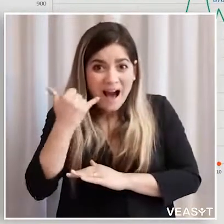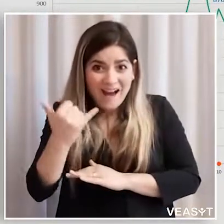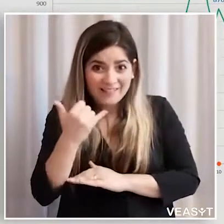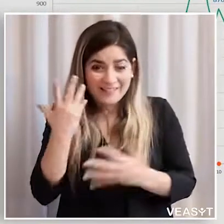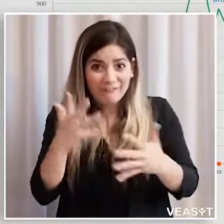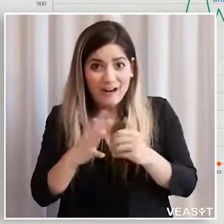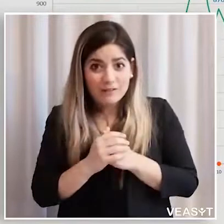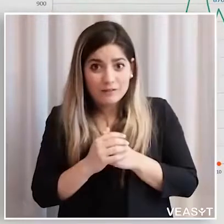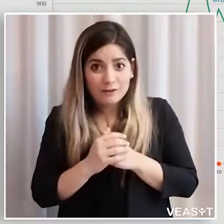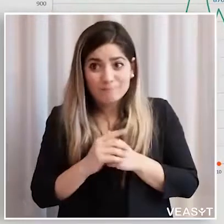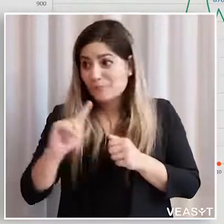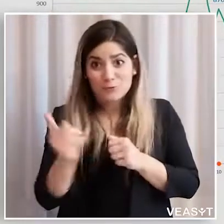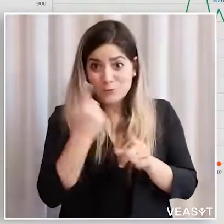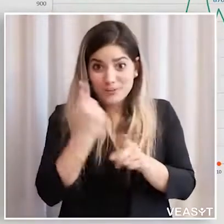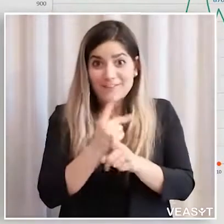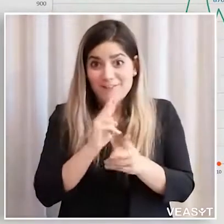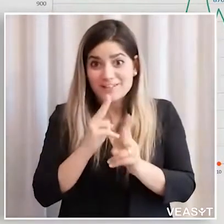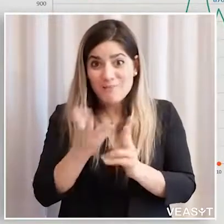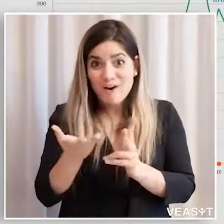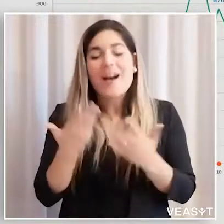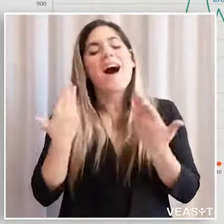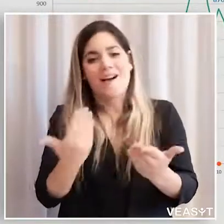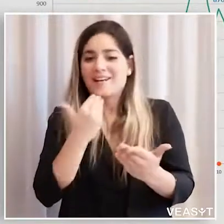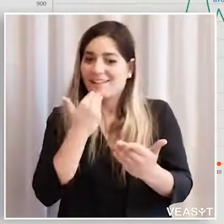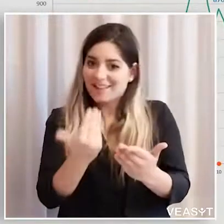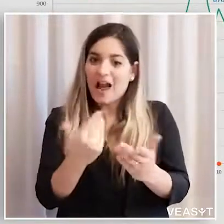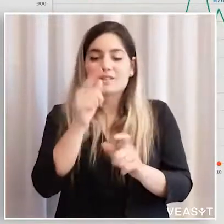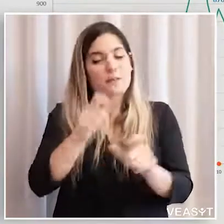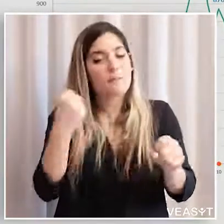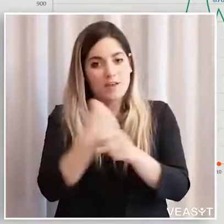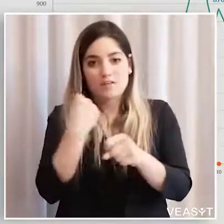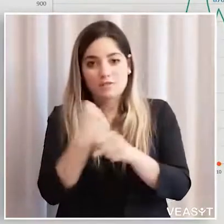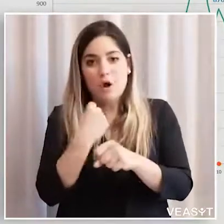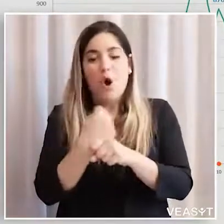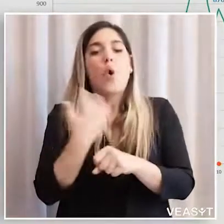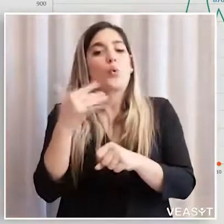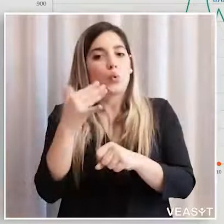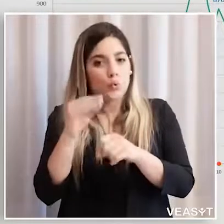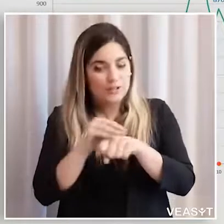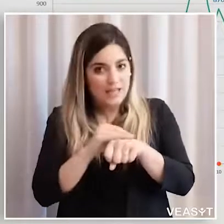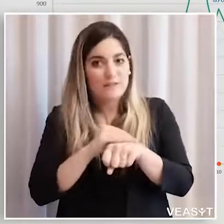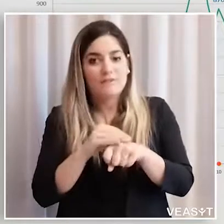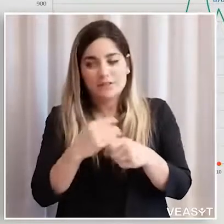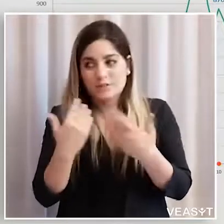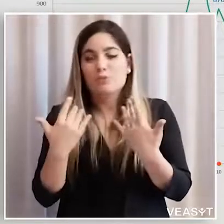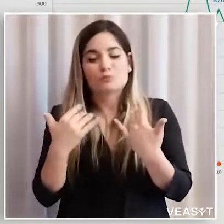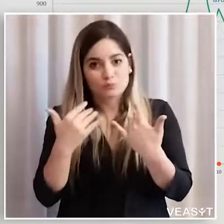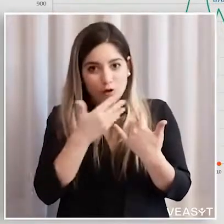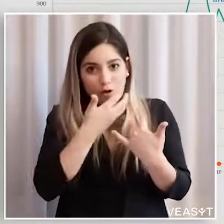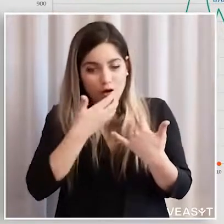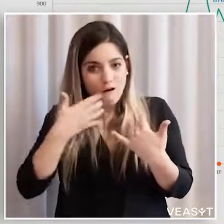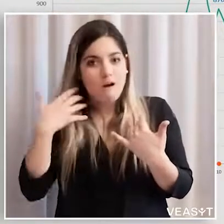tutte queste chiamate bisognava dare una risposta io qui ringrazio anche il personale che è stato impiegato in questo